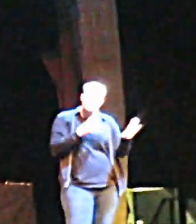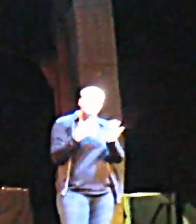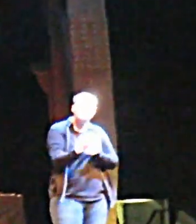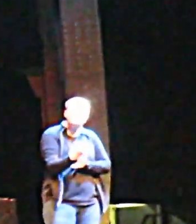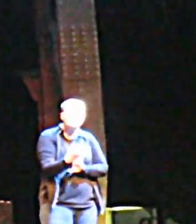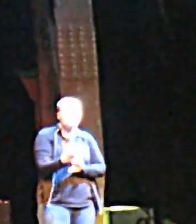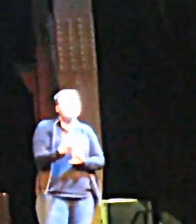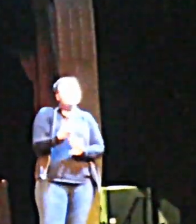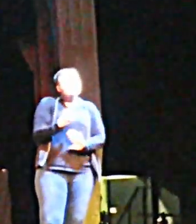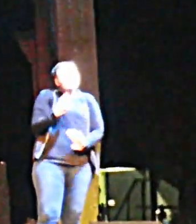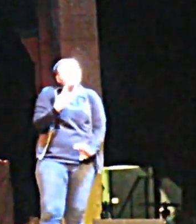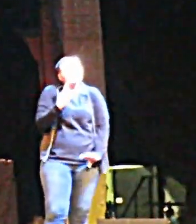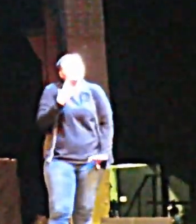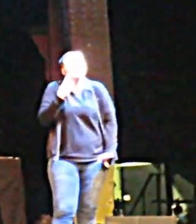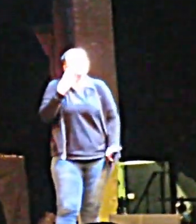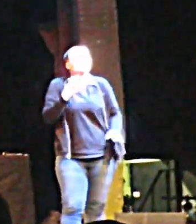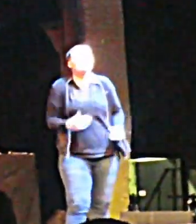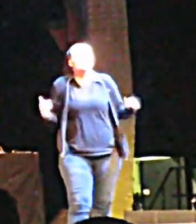Reklusion.